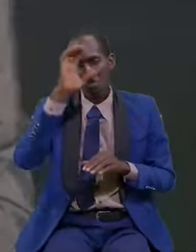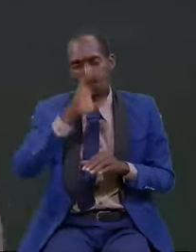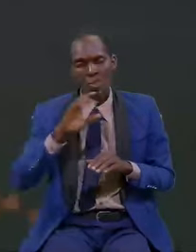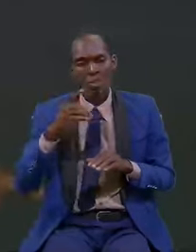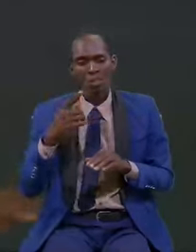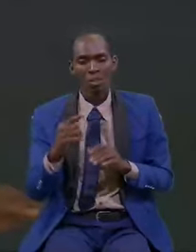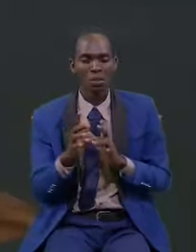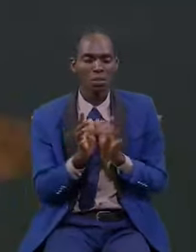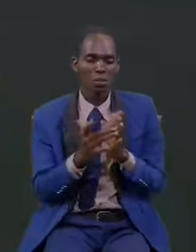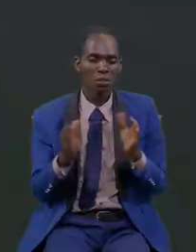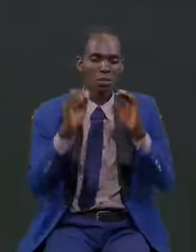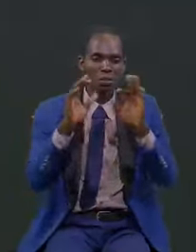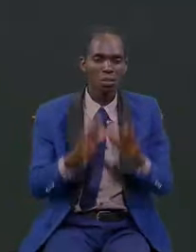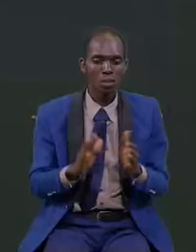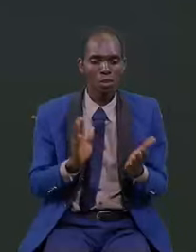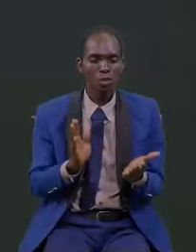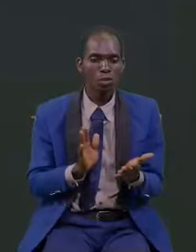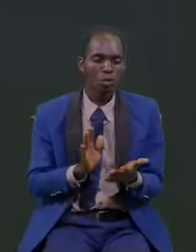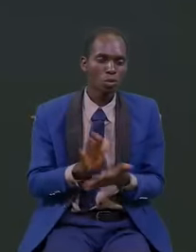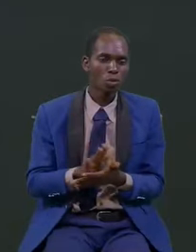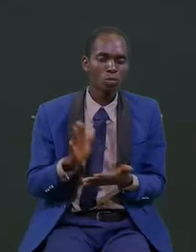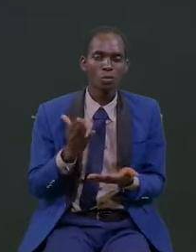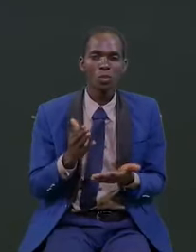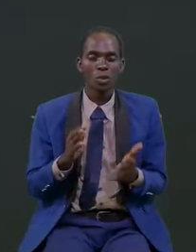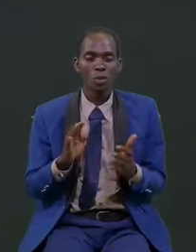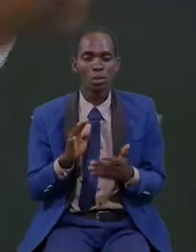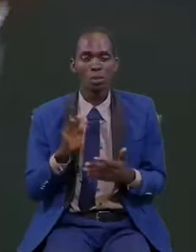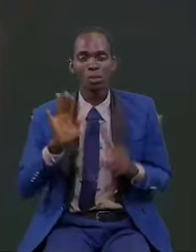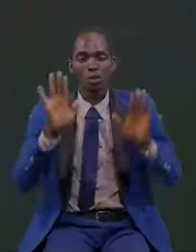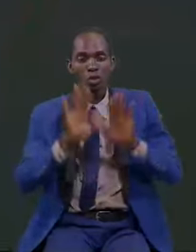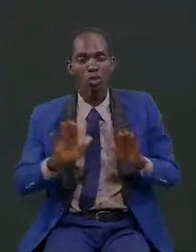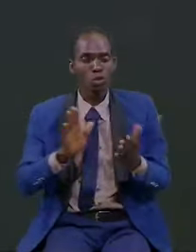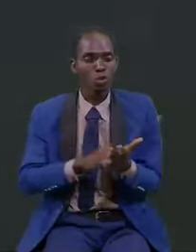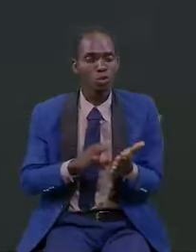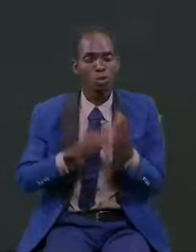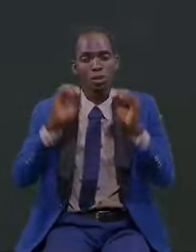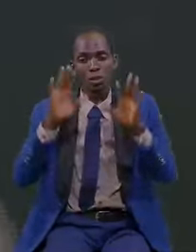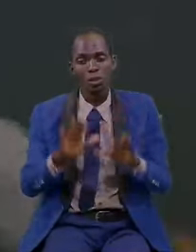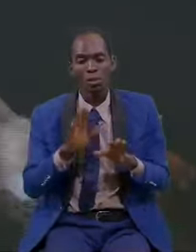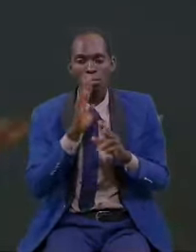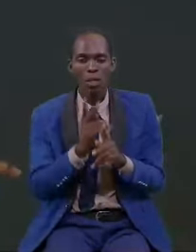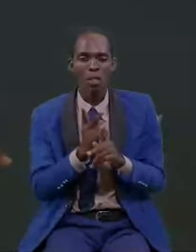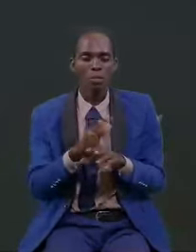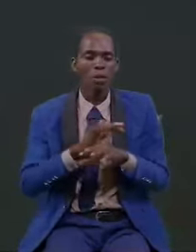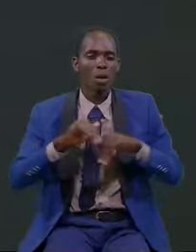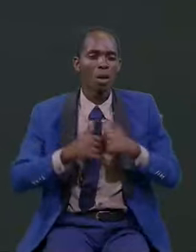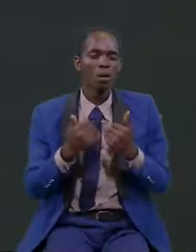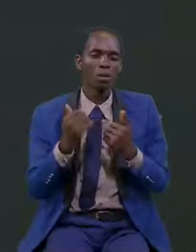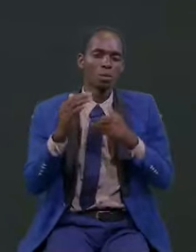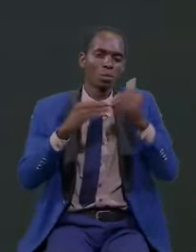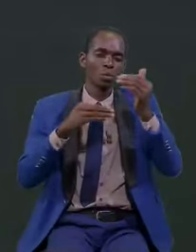l'enseignant au cours du sondage, qu'il prenne garde à la façon dont il bâtit, que